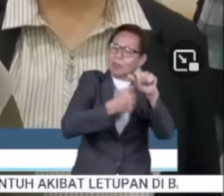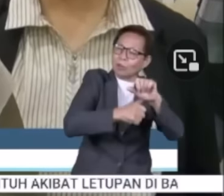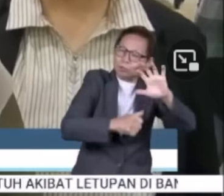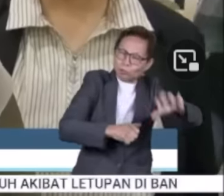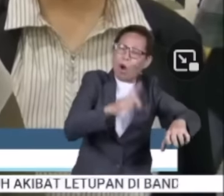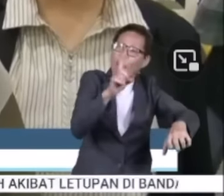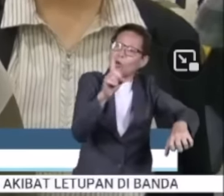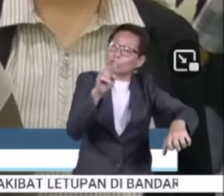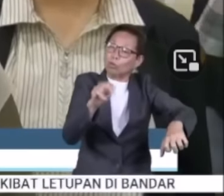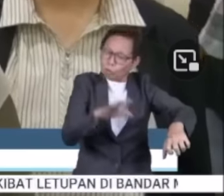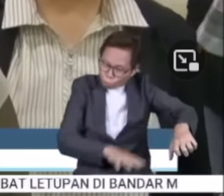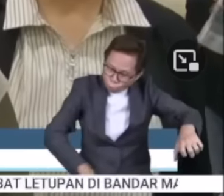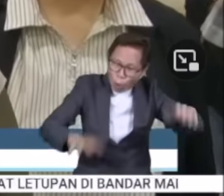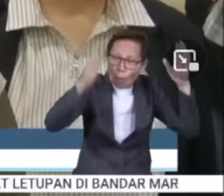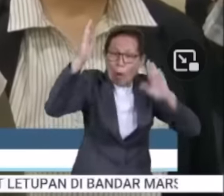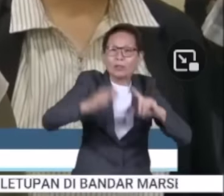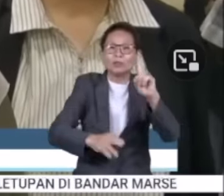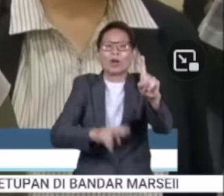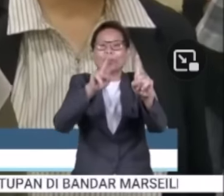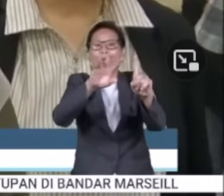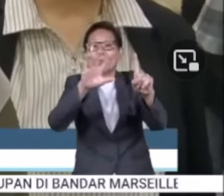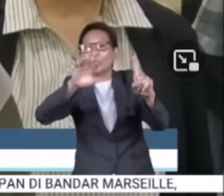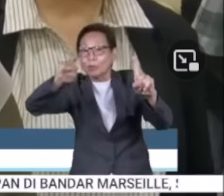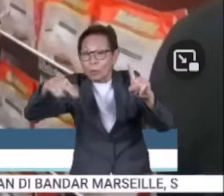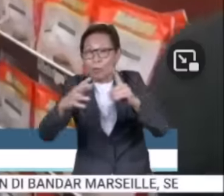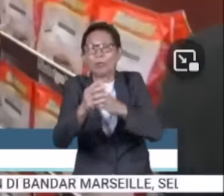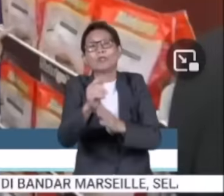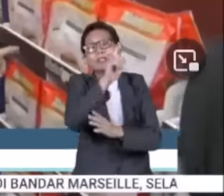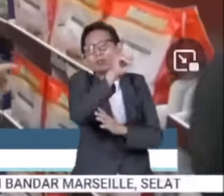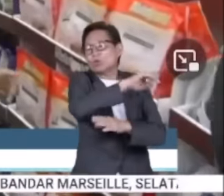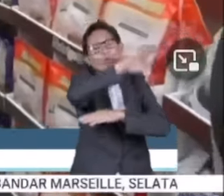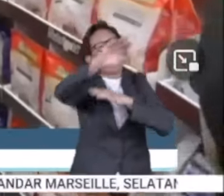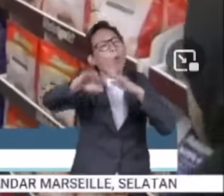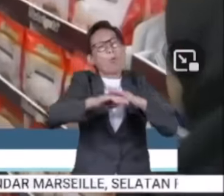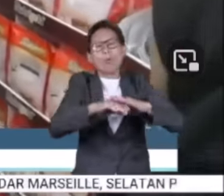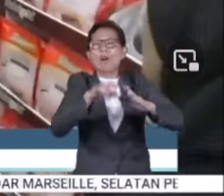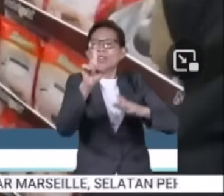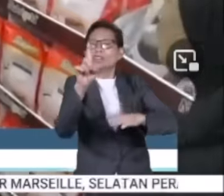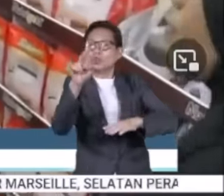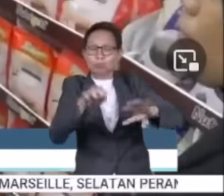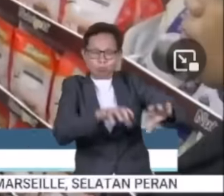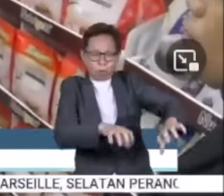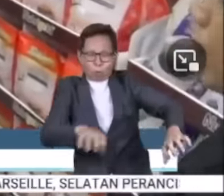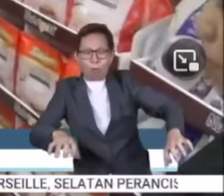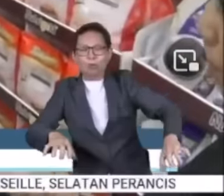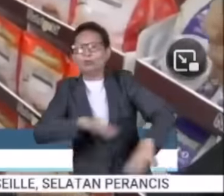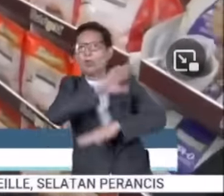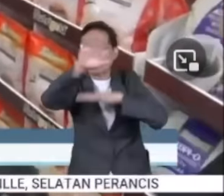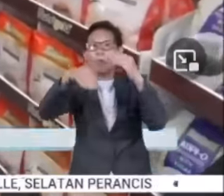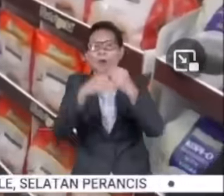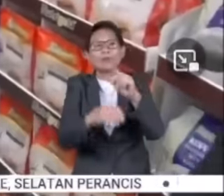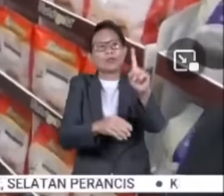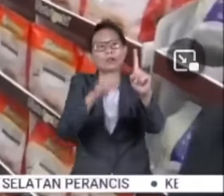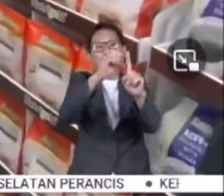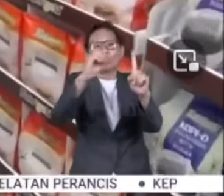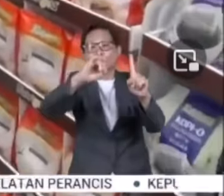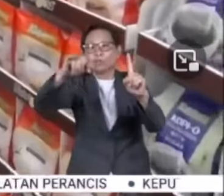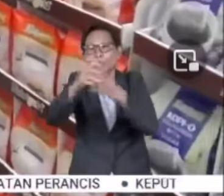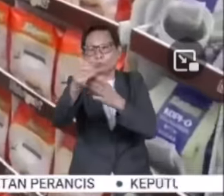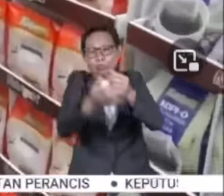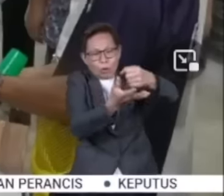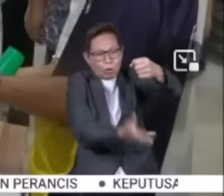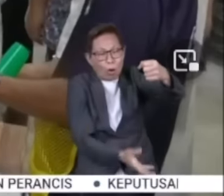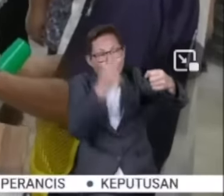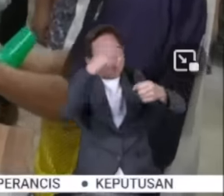seluruh negara dan peruntukan RM125,000 di setiap DUN. Secara keseluruhan RM100 juta diperuntukkan